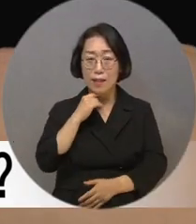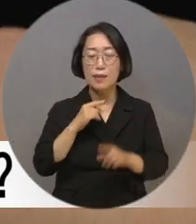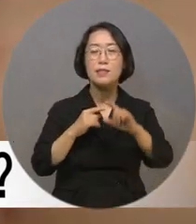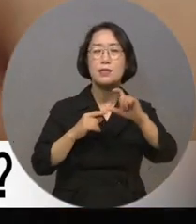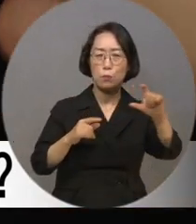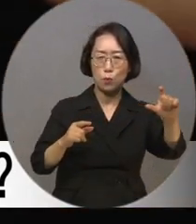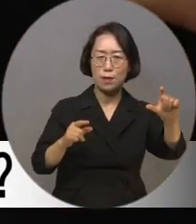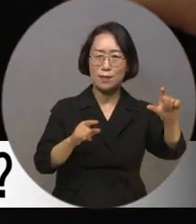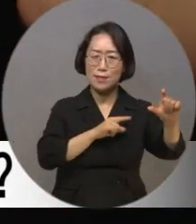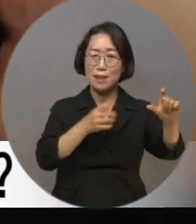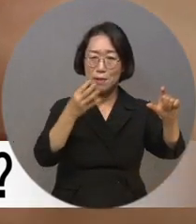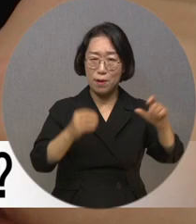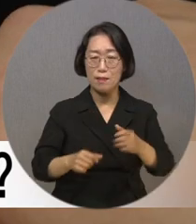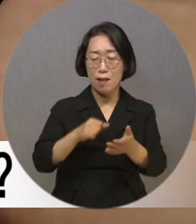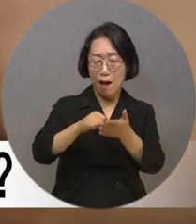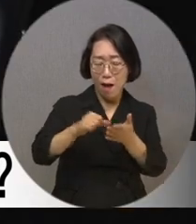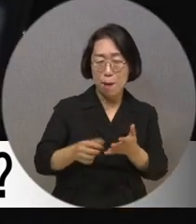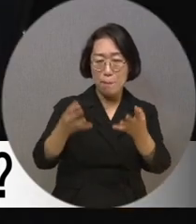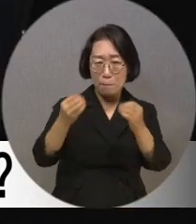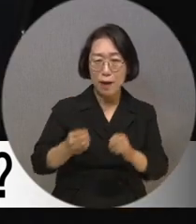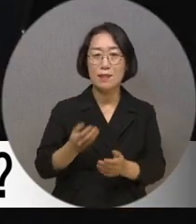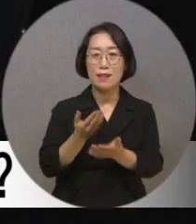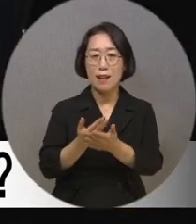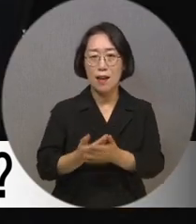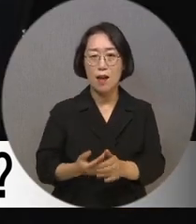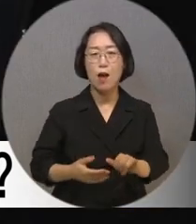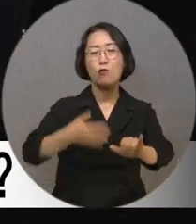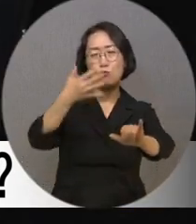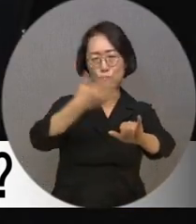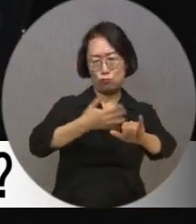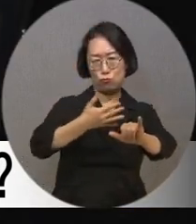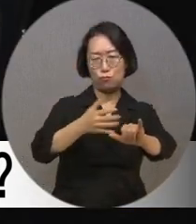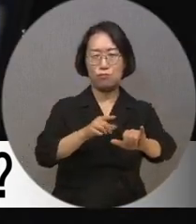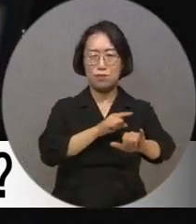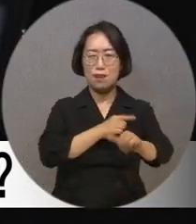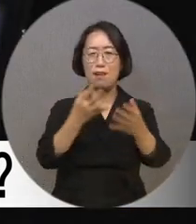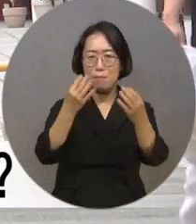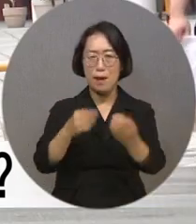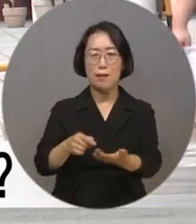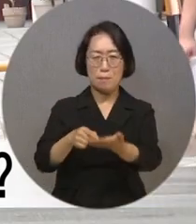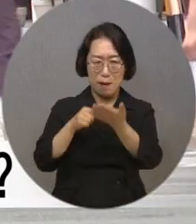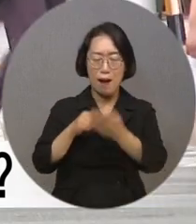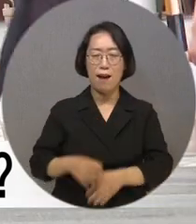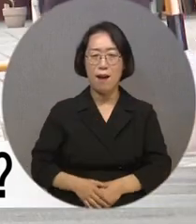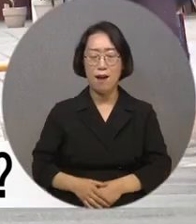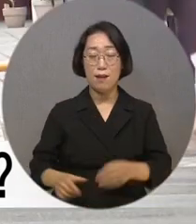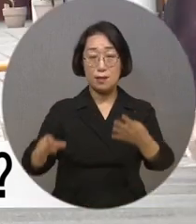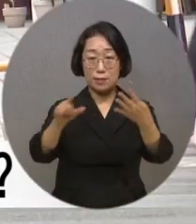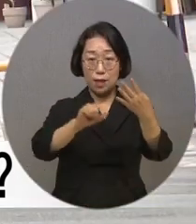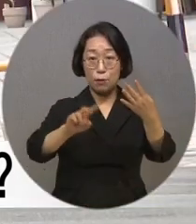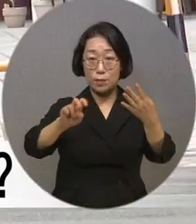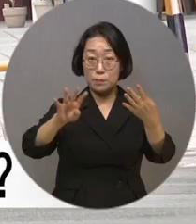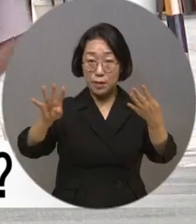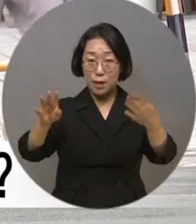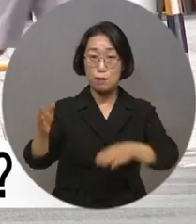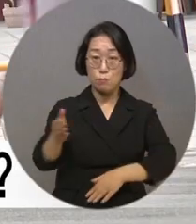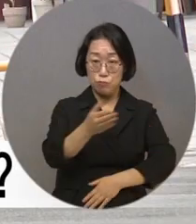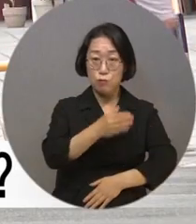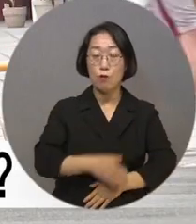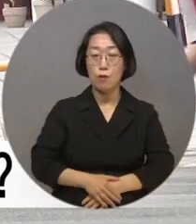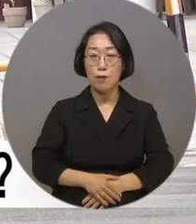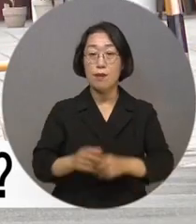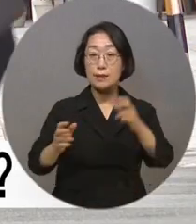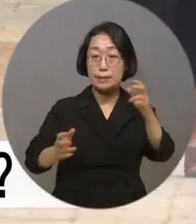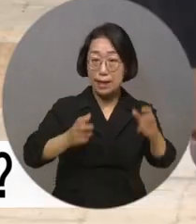15세, 게시물 삭제 요청이 가장 많은 사이트는 유튜브로 나타났습니다. 지난 4월 24일부터 시작된 해당